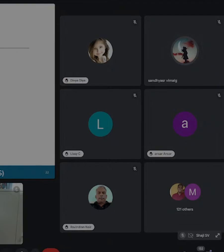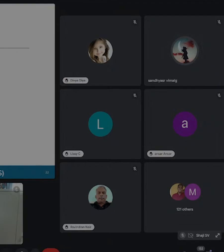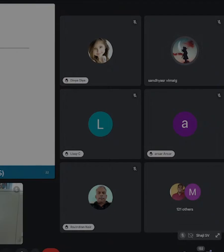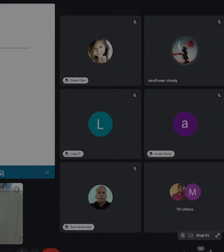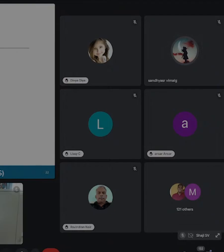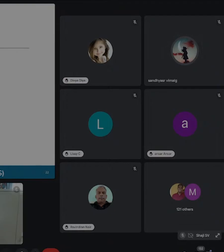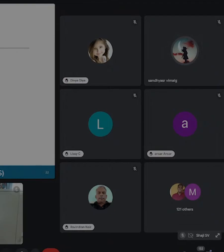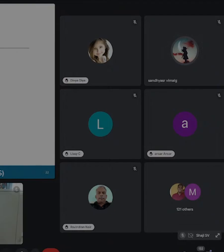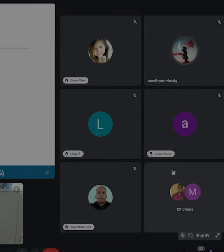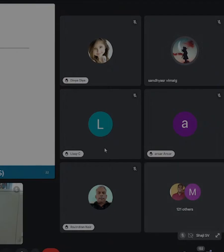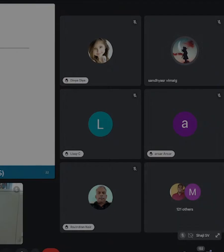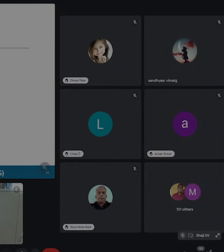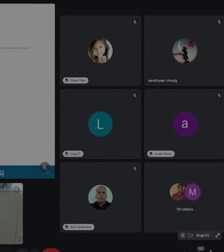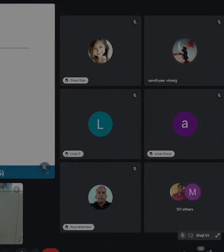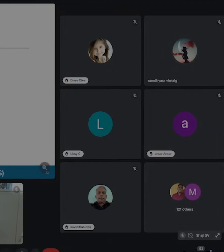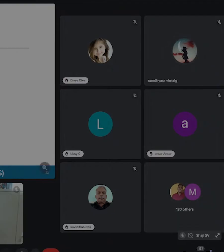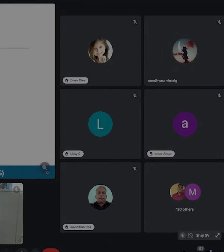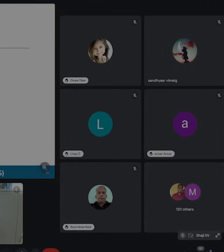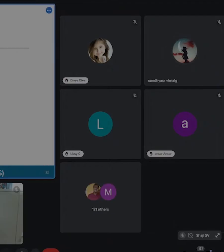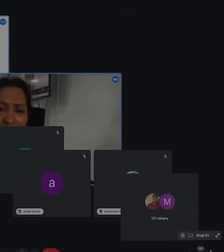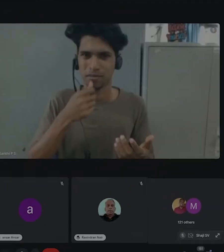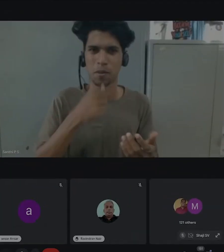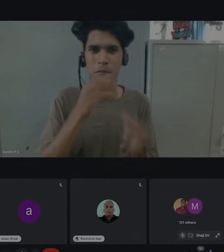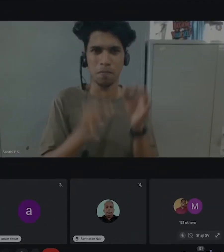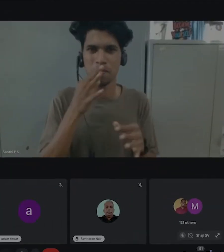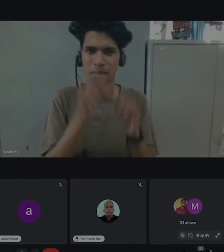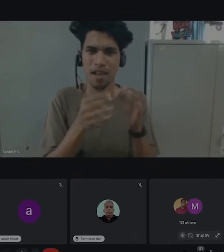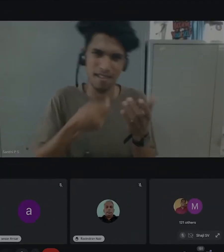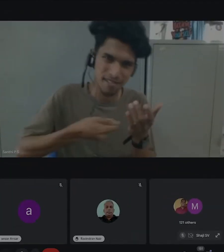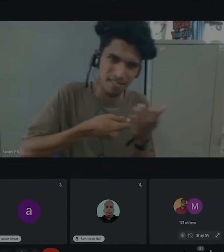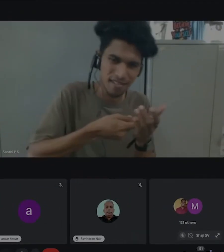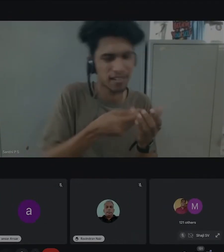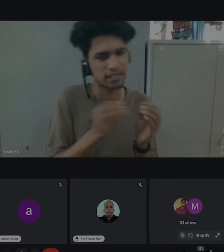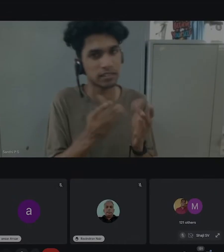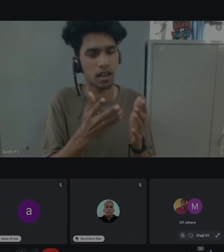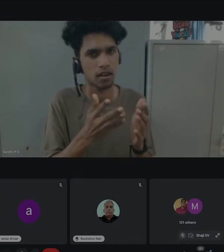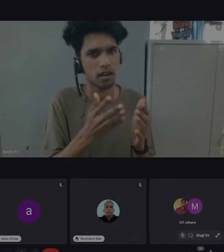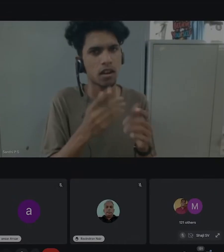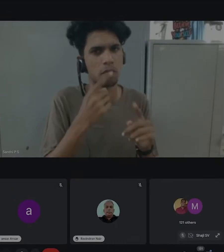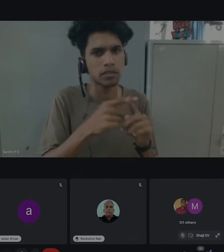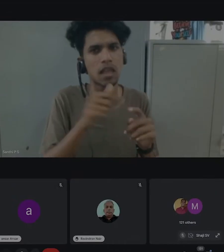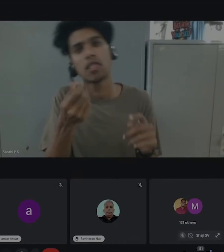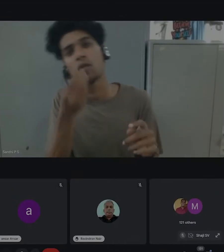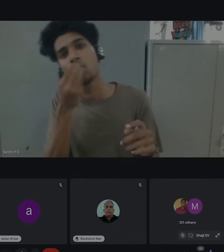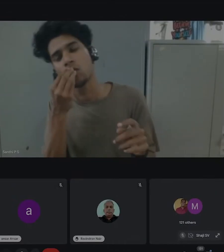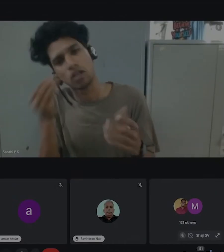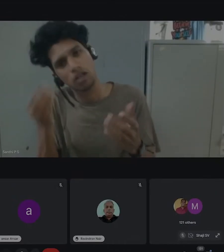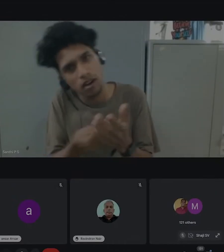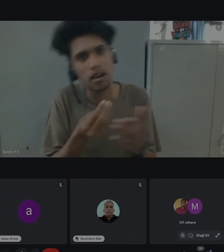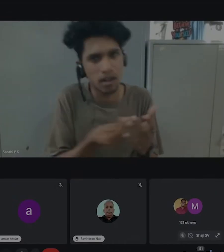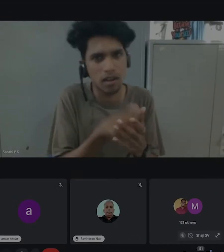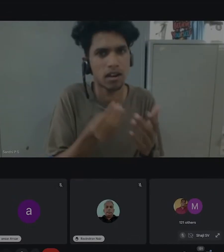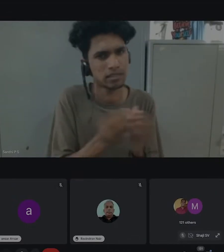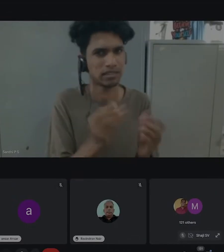നമ്മൾ ചെറിയ അമ്മയുടെ മുലപ്പാലല്ലാതെ നമ്മൾ ബാക്കിയുള്ള ചെറിയ ഭക്ഷണങ്ങളൊക്കെ കൊടുത്തു തുടങ്ങും. അപ്പൊ ഈ കുറുക്ക് പദാർത്ഥത്തിലുള്ള ഭക്ഷണങ്ങളൊക്കെ